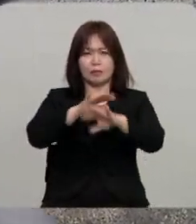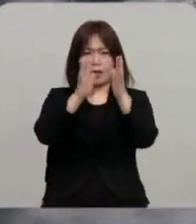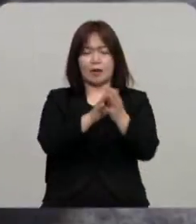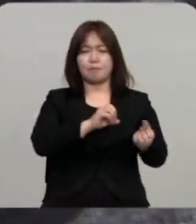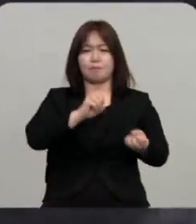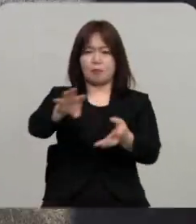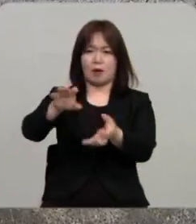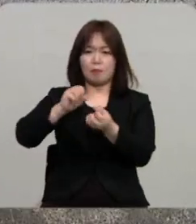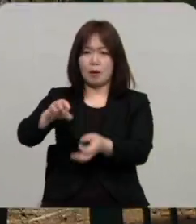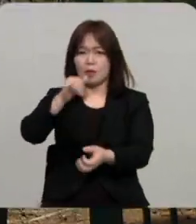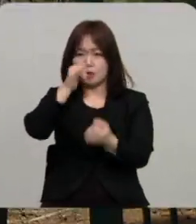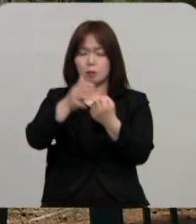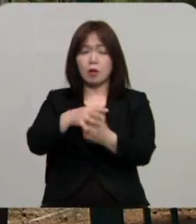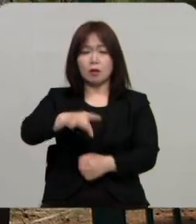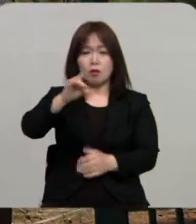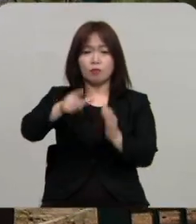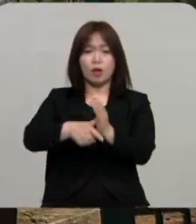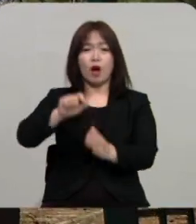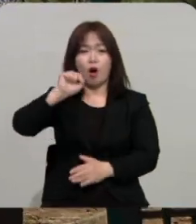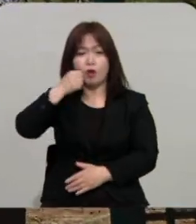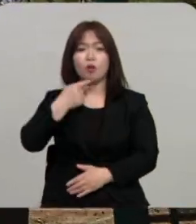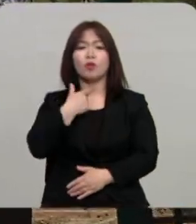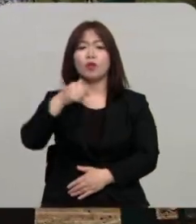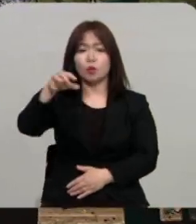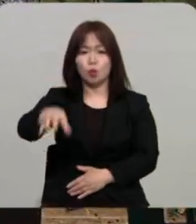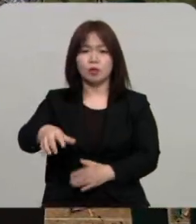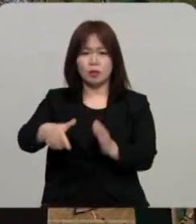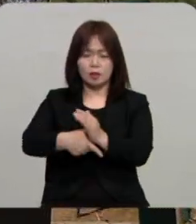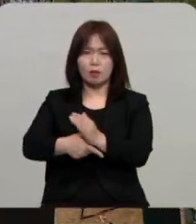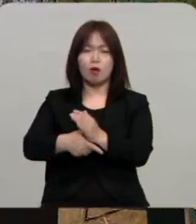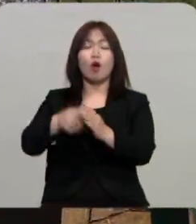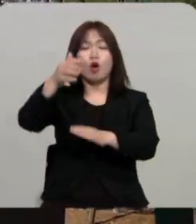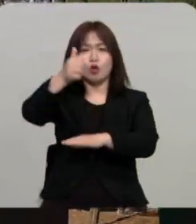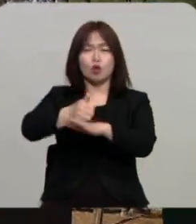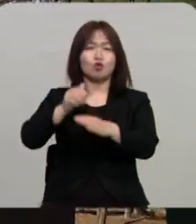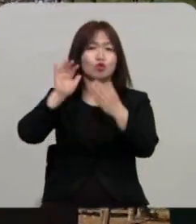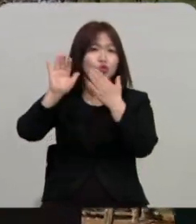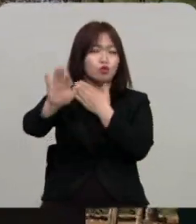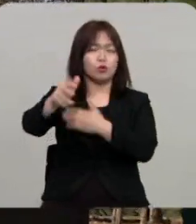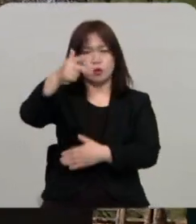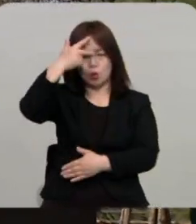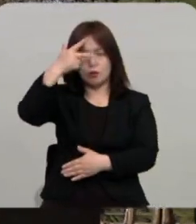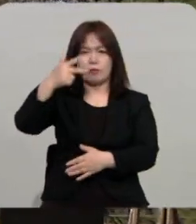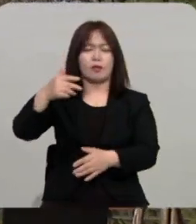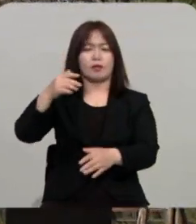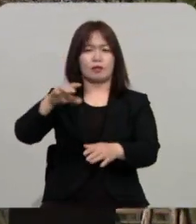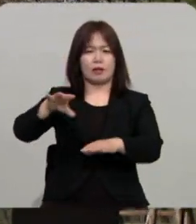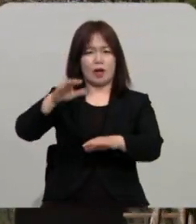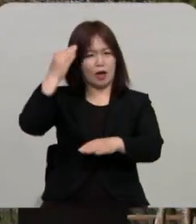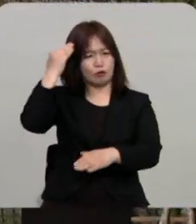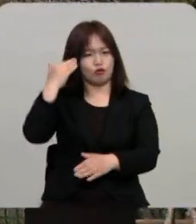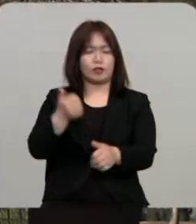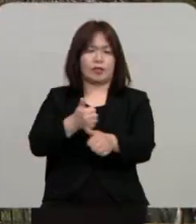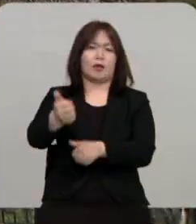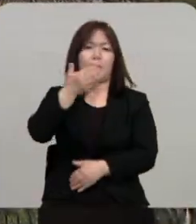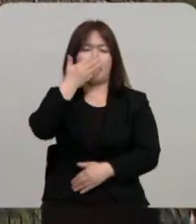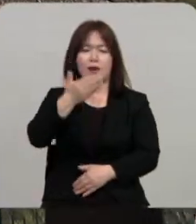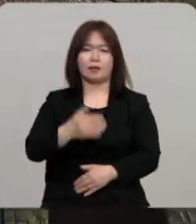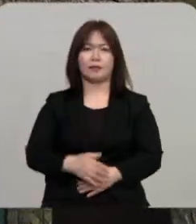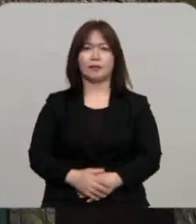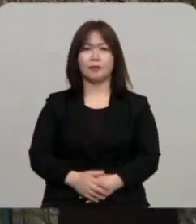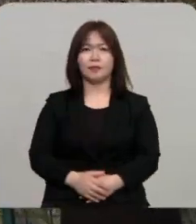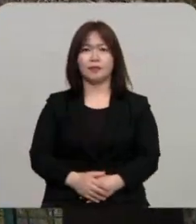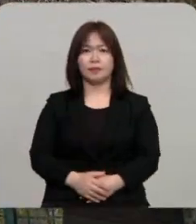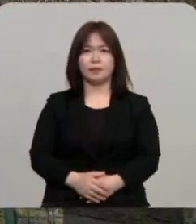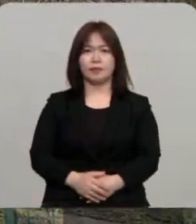보급함으로써 초반 열세였던 임진왜란의 전황을 후반에는 조선군이 승리하는 데 결정적인 요인으로 만듭니다.